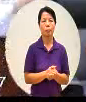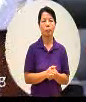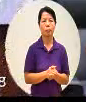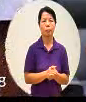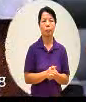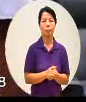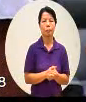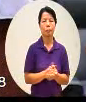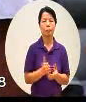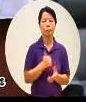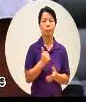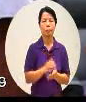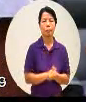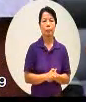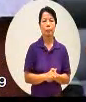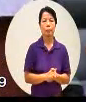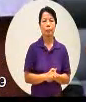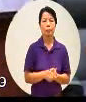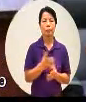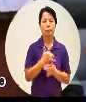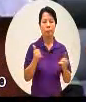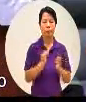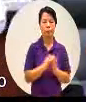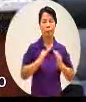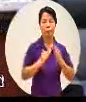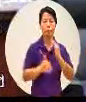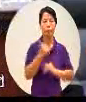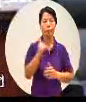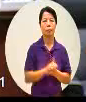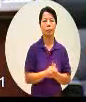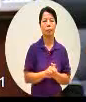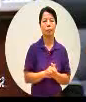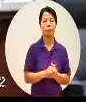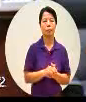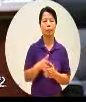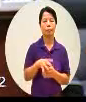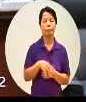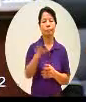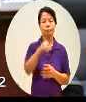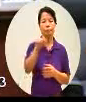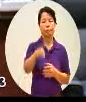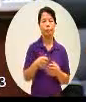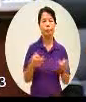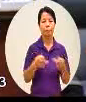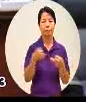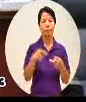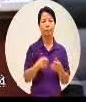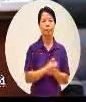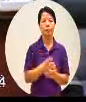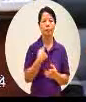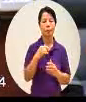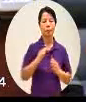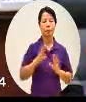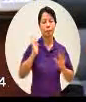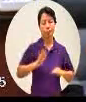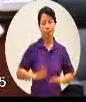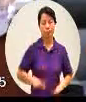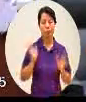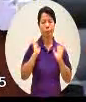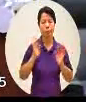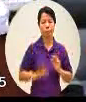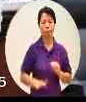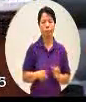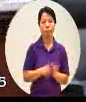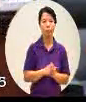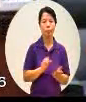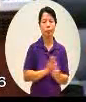其实哈，咱市长嘛，把这当作司机啊。啊，阮囡仔时代，我相信这大家拢同款嘛。其实爱河是我